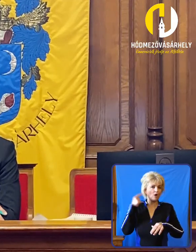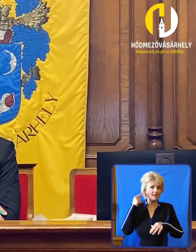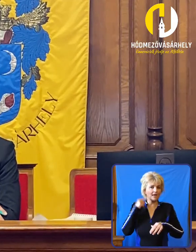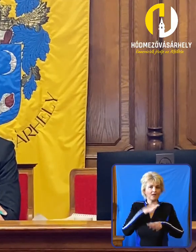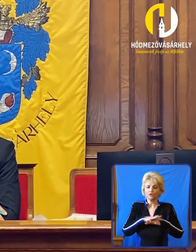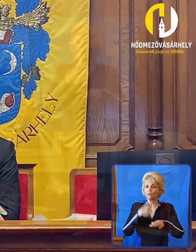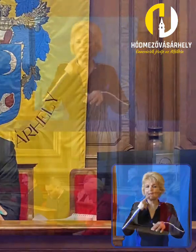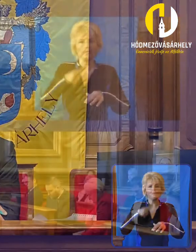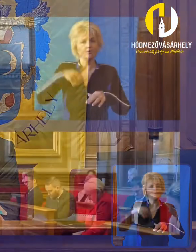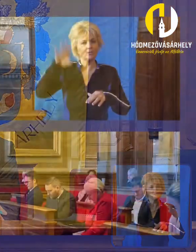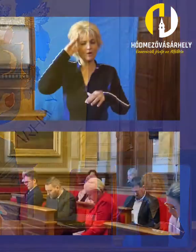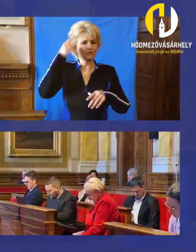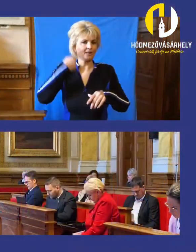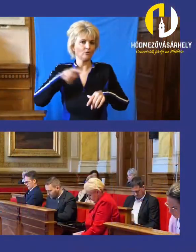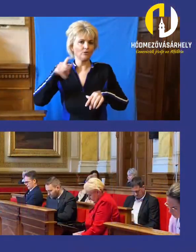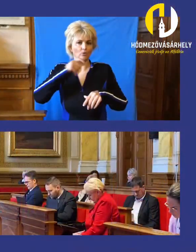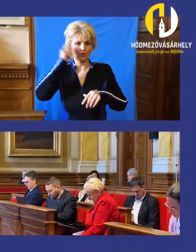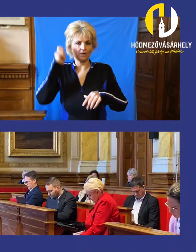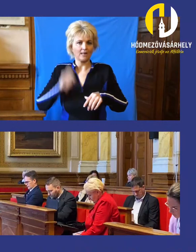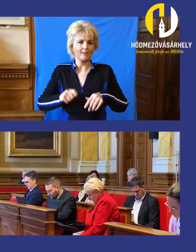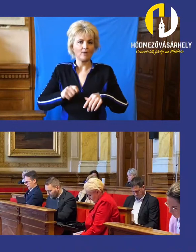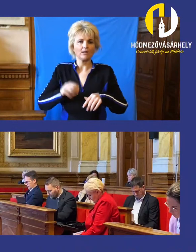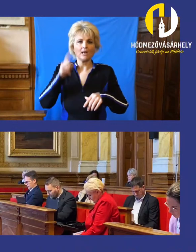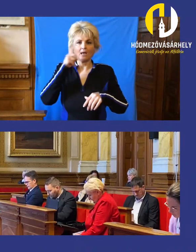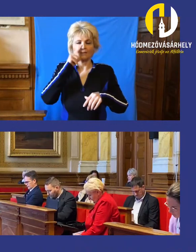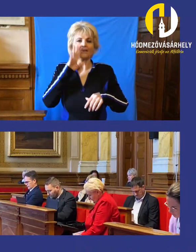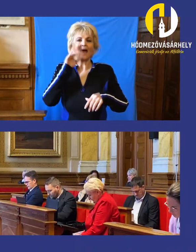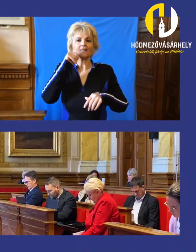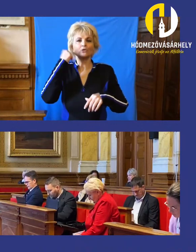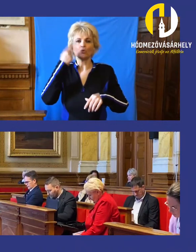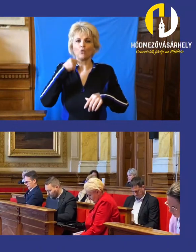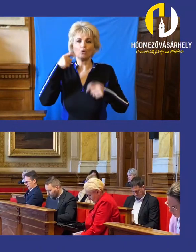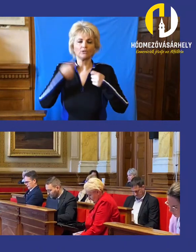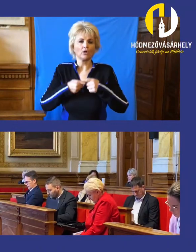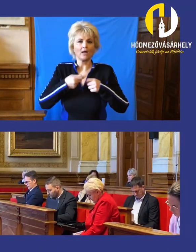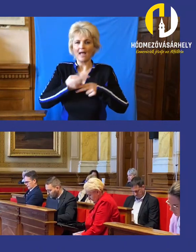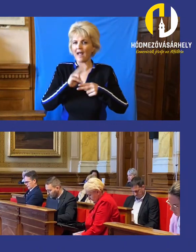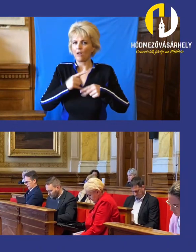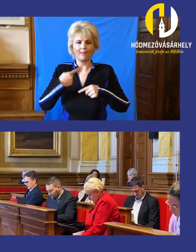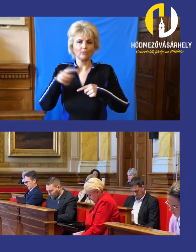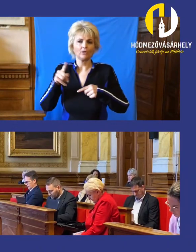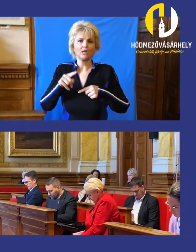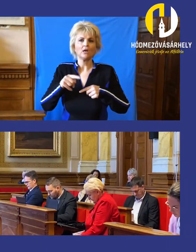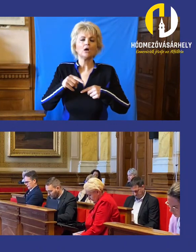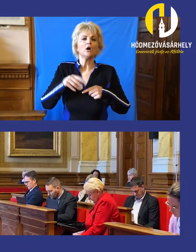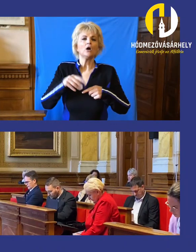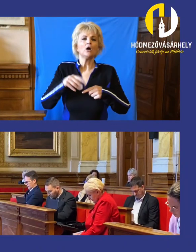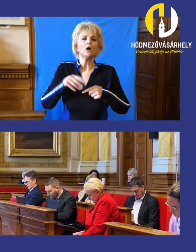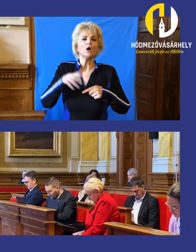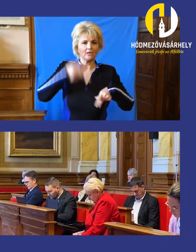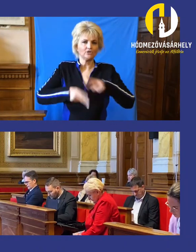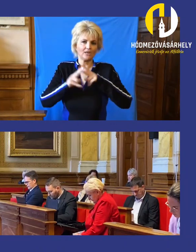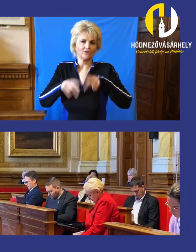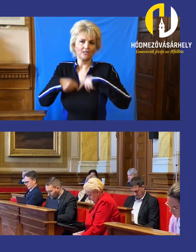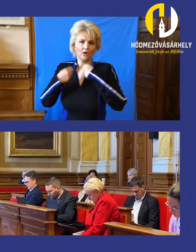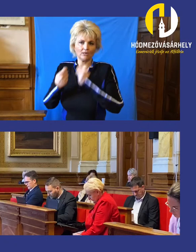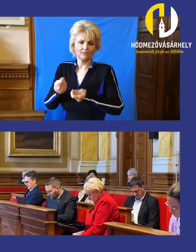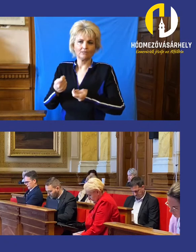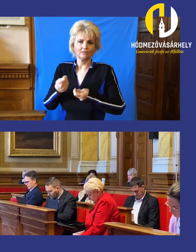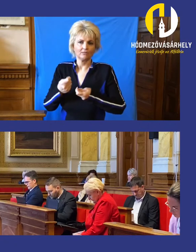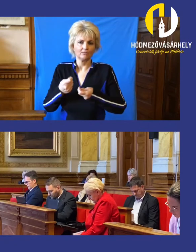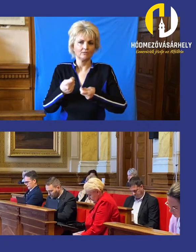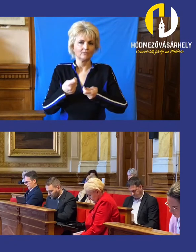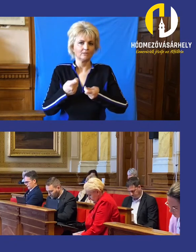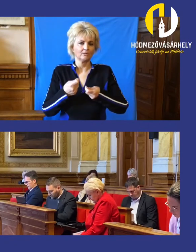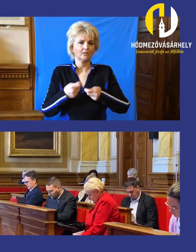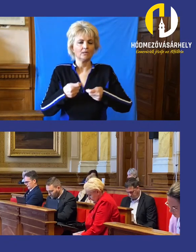hogy katonákat küldenénk Ukrajnába, egyetlen NATO tagállam sem küldött. Amit én mondtam azt, hogy katonai segítséget nyújtanék Ukrajnának, amit Orbán Viktornál többet